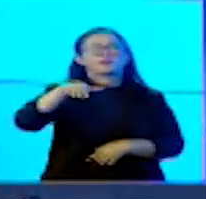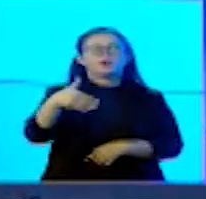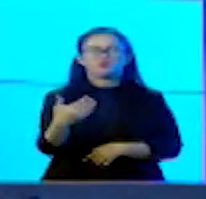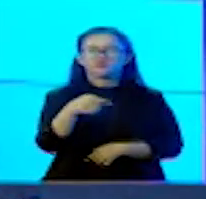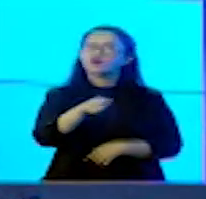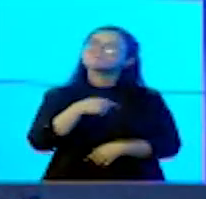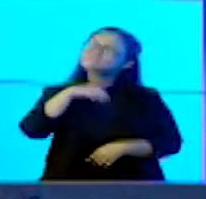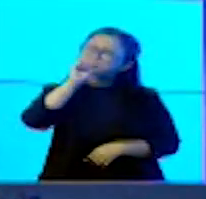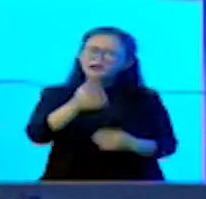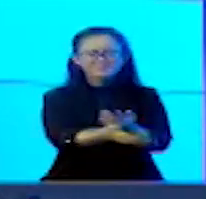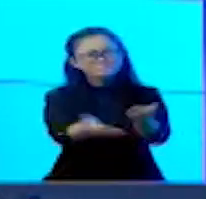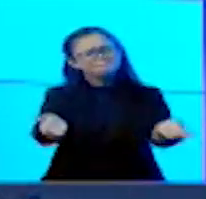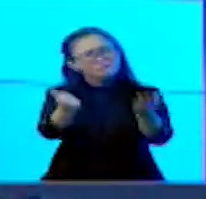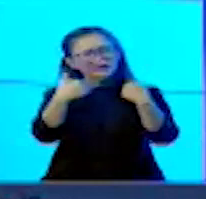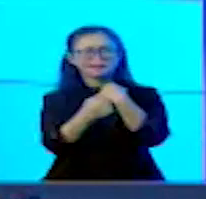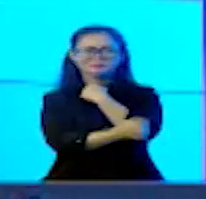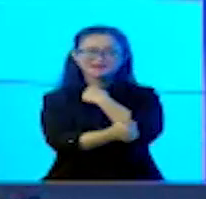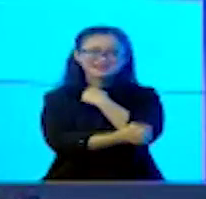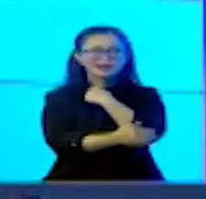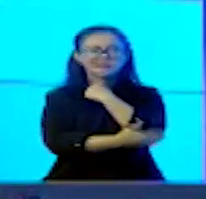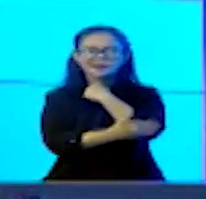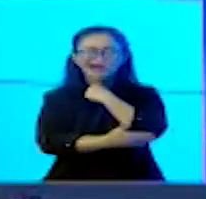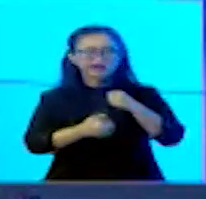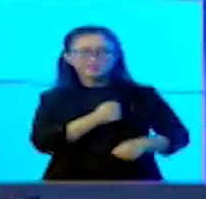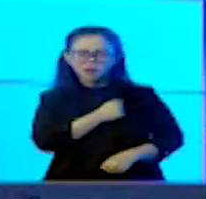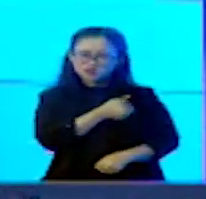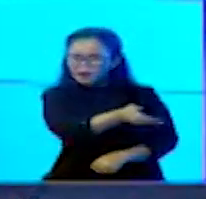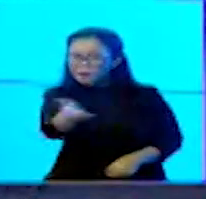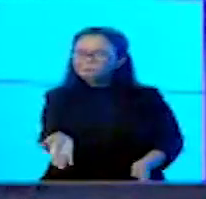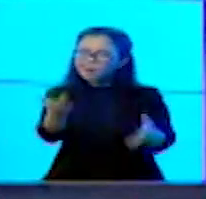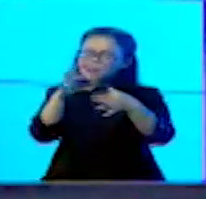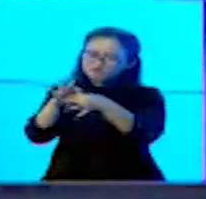mengajak seluruh negara bersatu menangani virus qobid